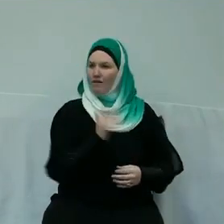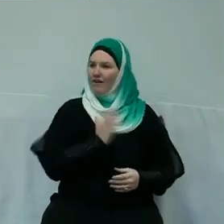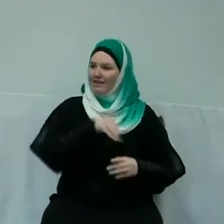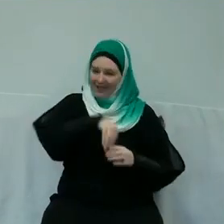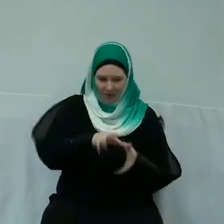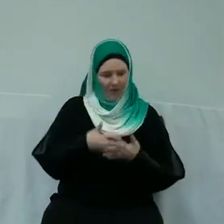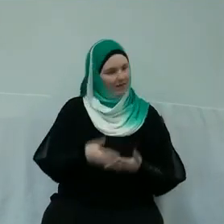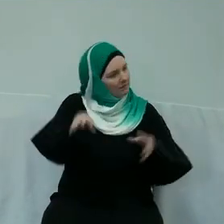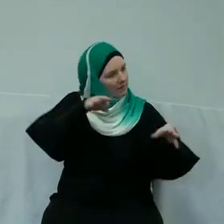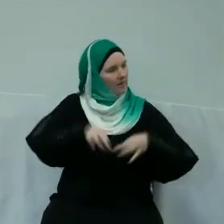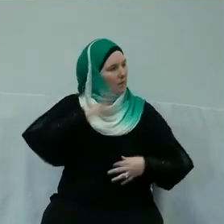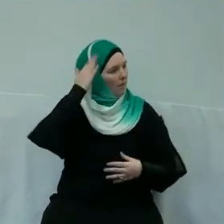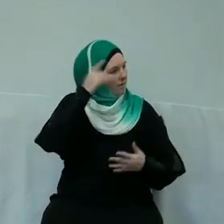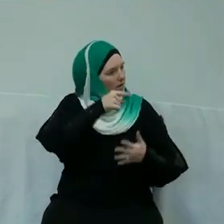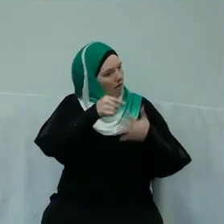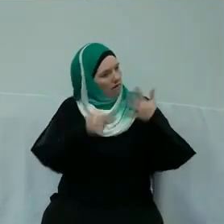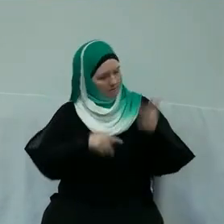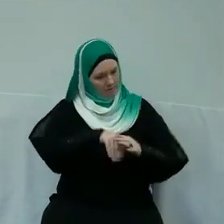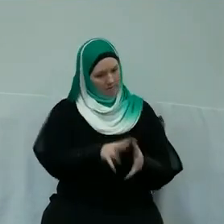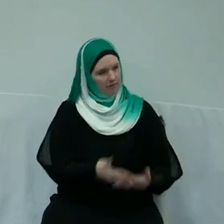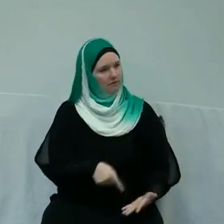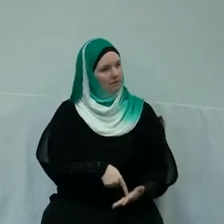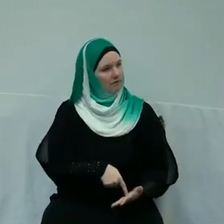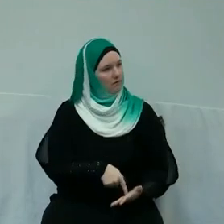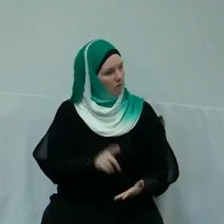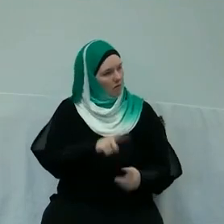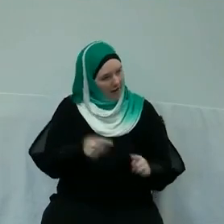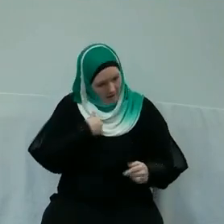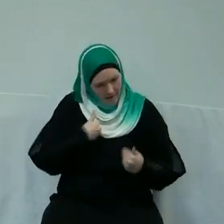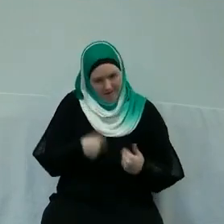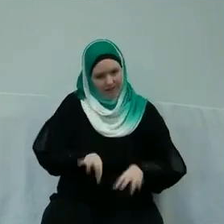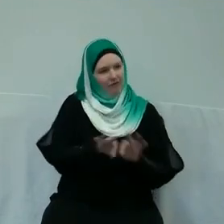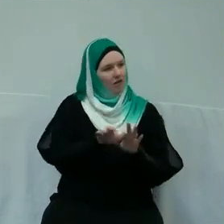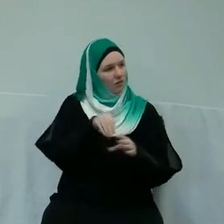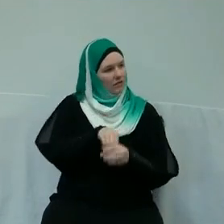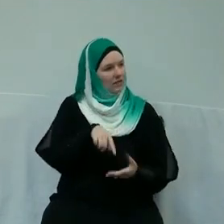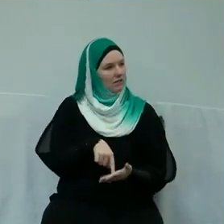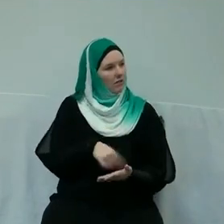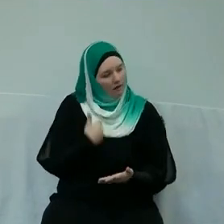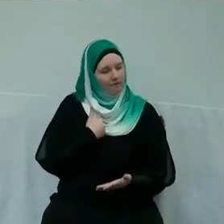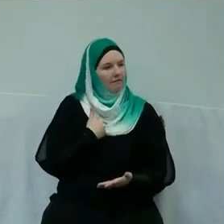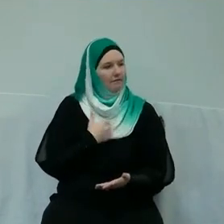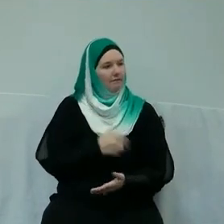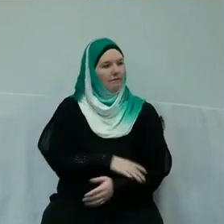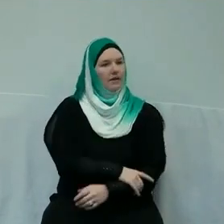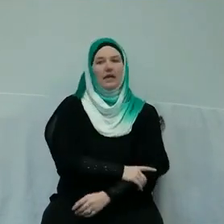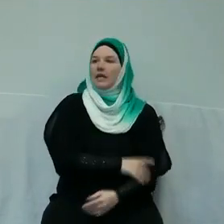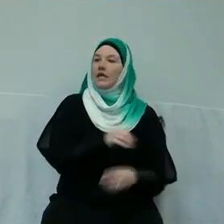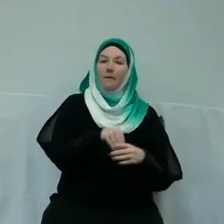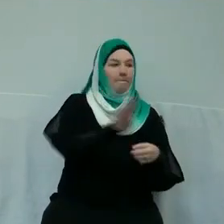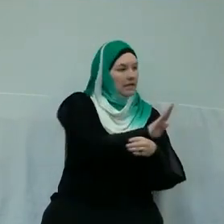Quran. So we have those principles. وَأَقِيمُ الْوَزْنَ بِالْقِسْطِ. In